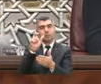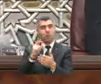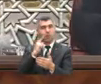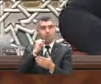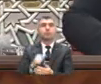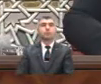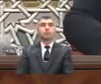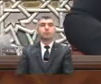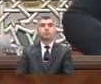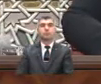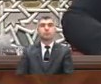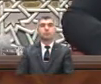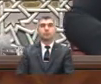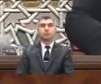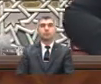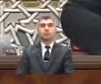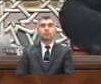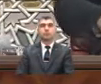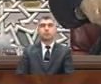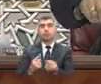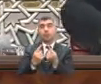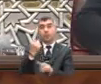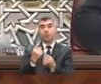المحترم. هل هناك